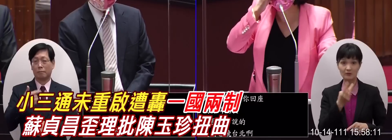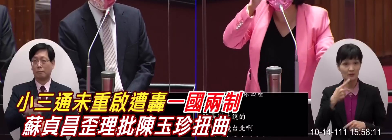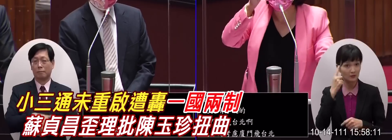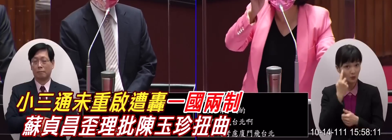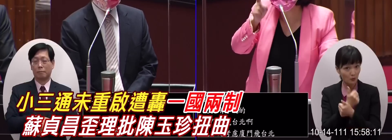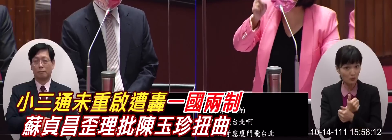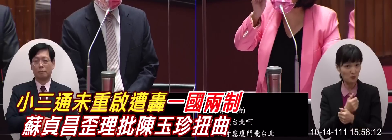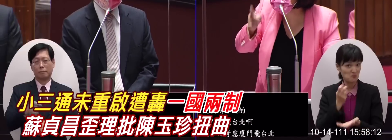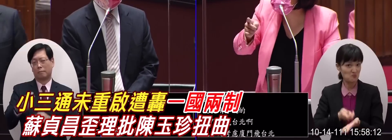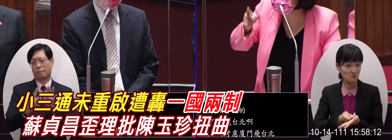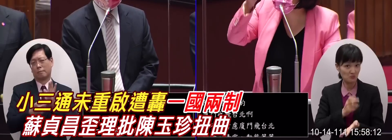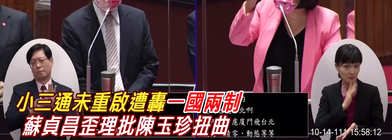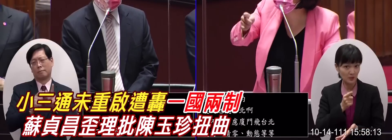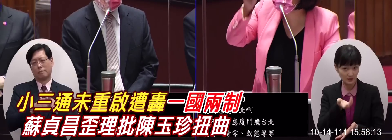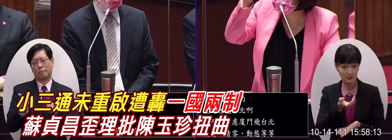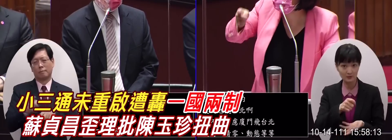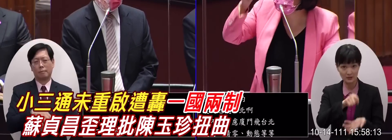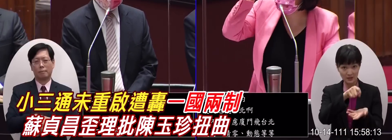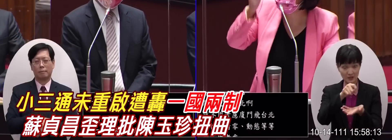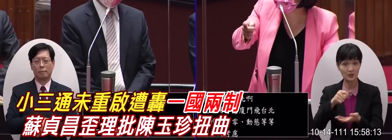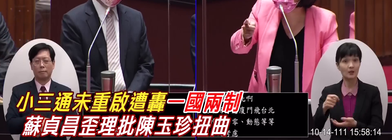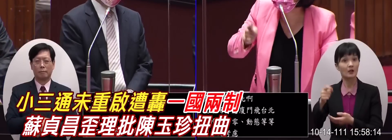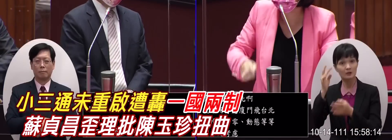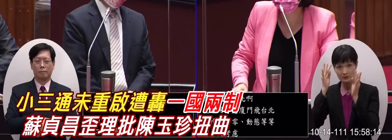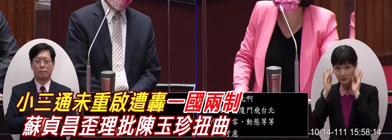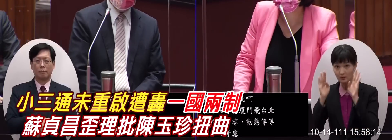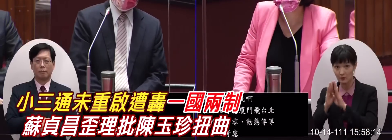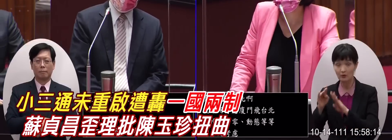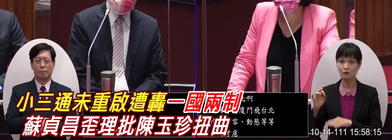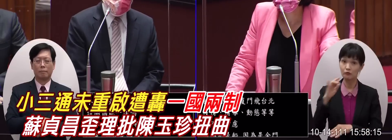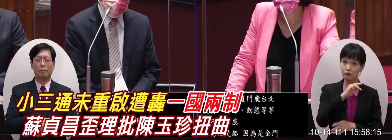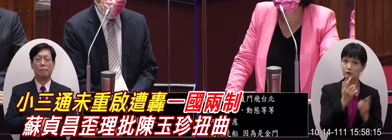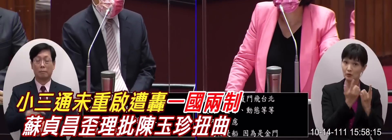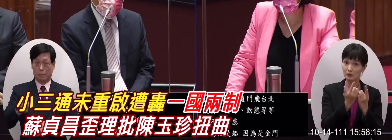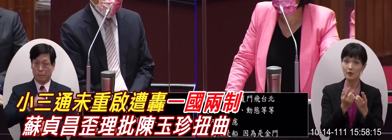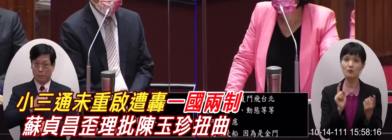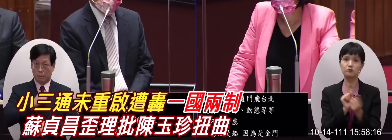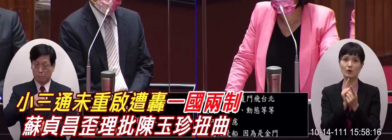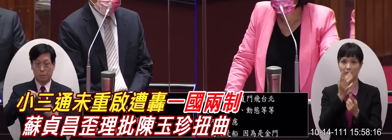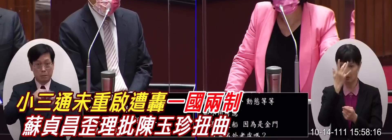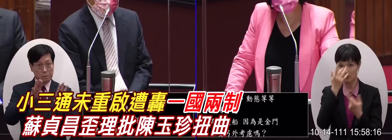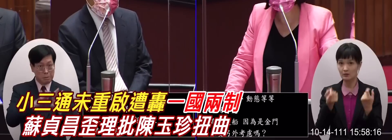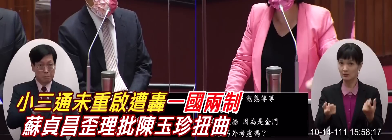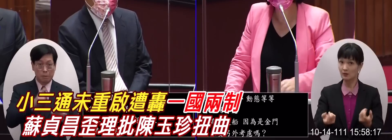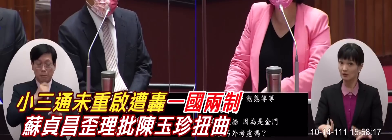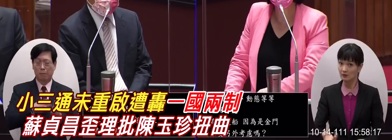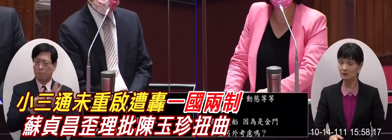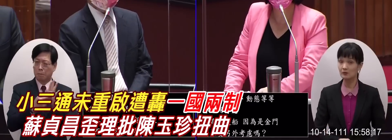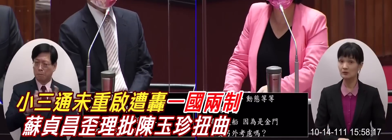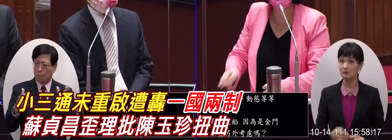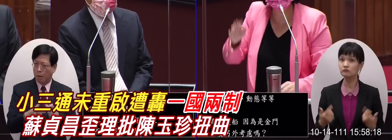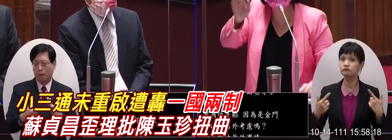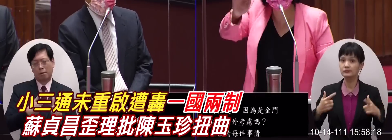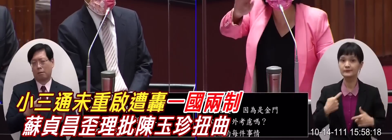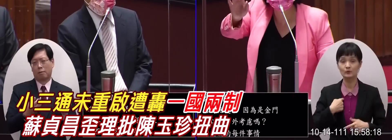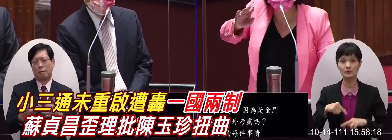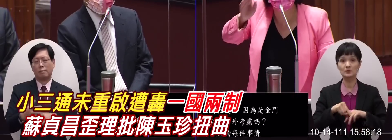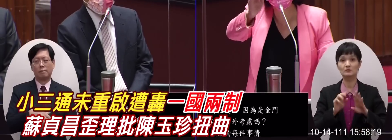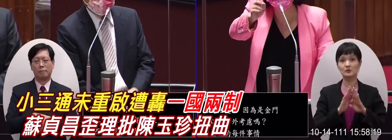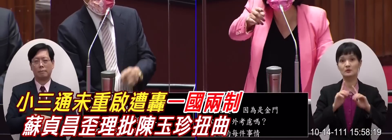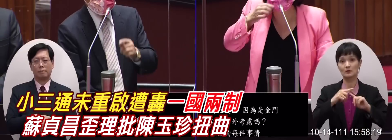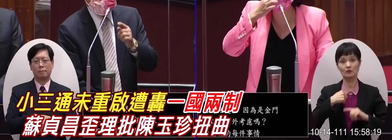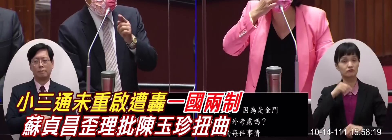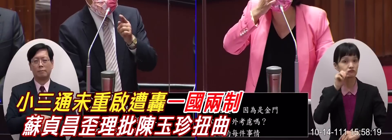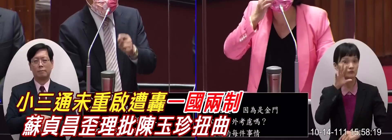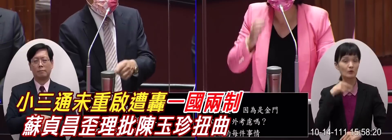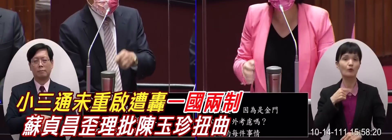门，你刚刚说的每一件事情，厦门飞台北都会遇到哦。 你自己把金门要 没有没有，我没有，我身为金门的我很骄傲。我